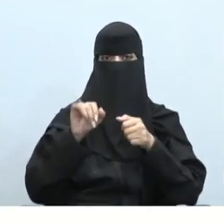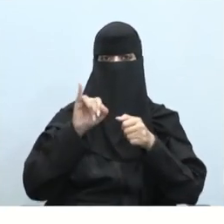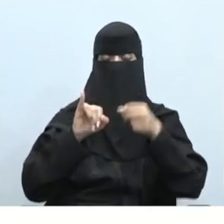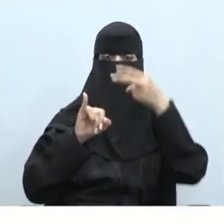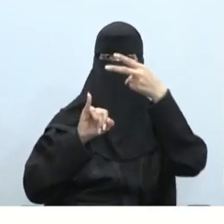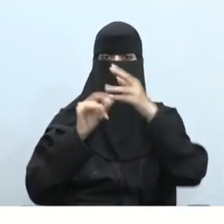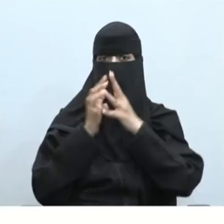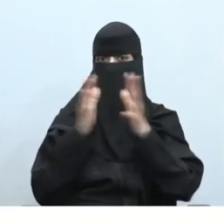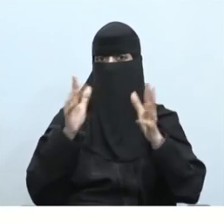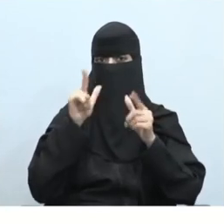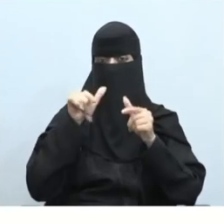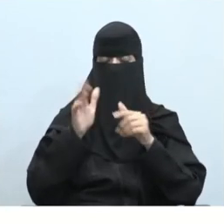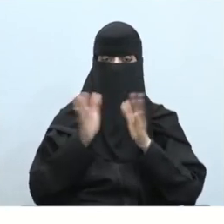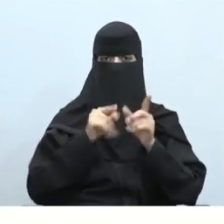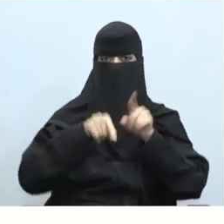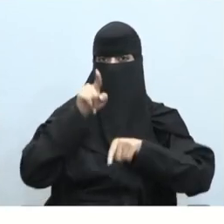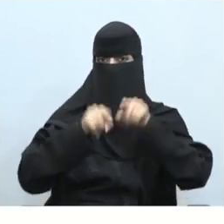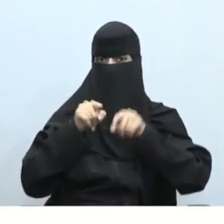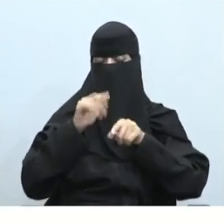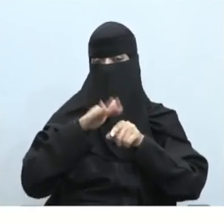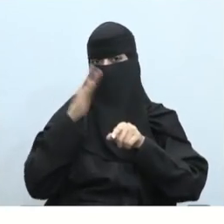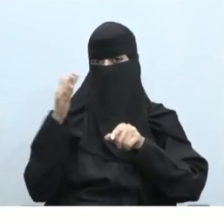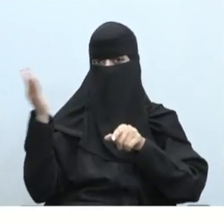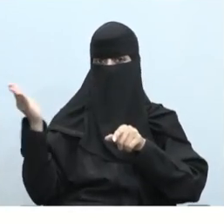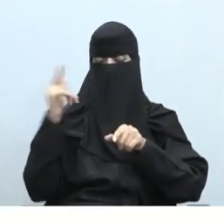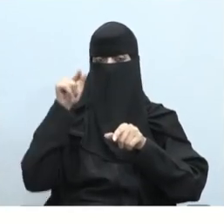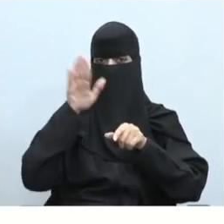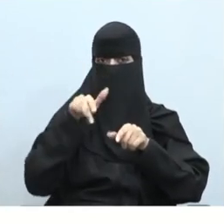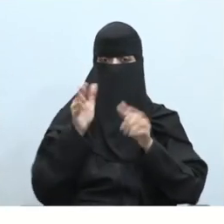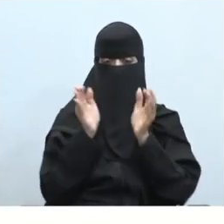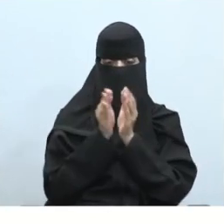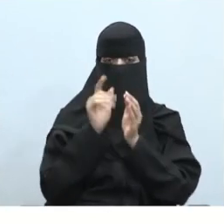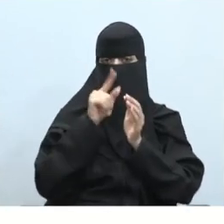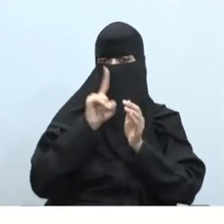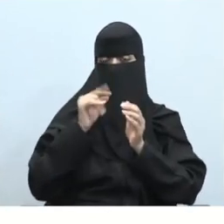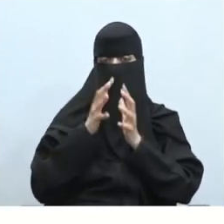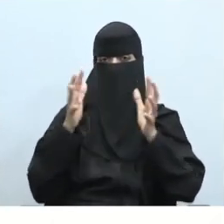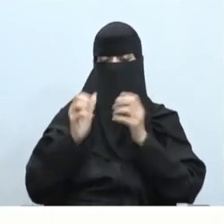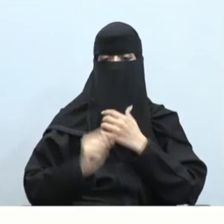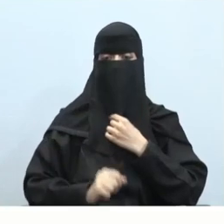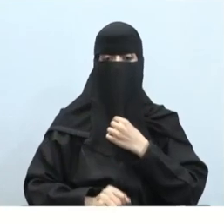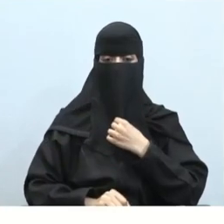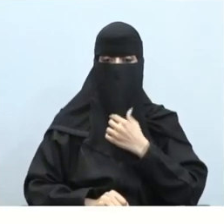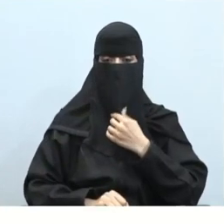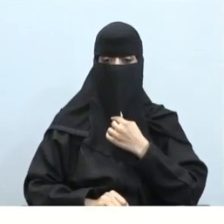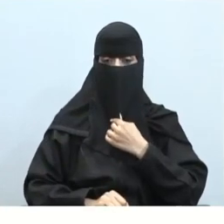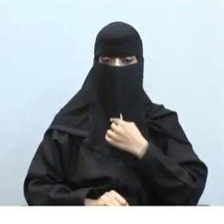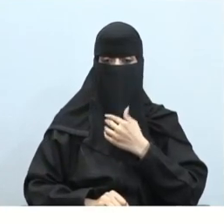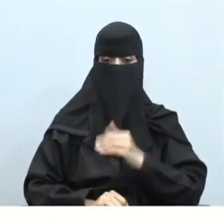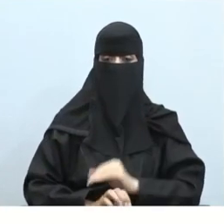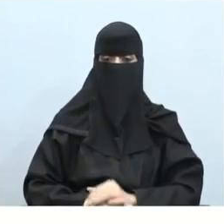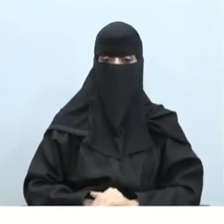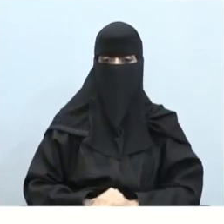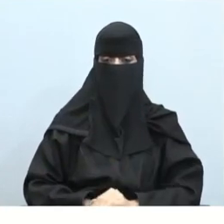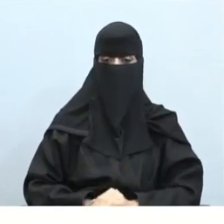كبيره ولكن لو قرناها باجرام اخرى لوجدناها ليست بالكبيره ابنائي